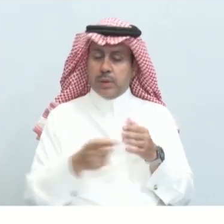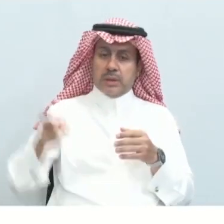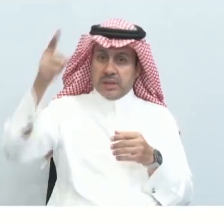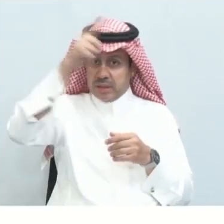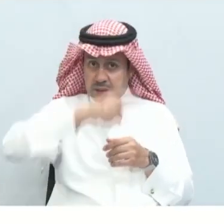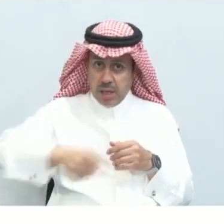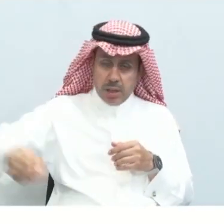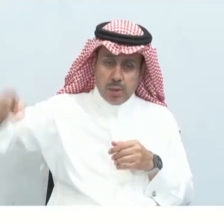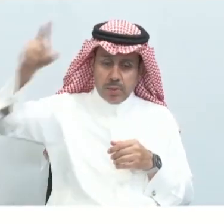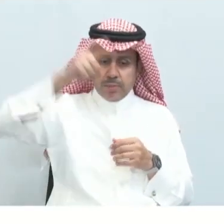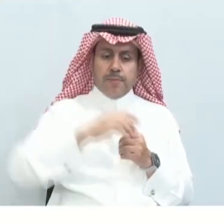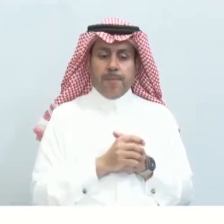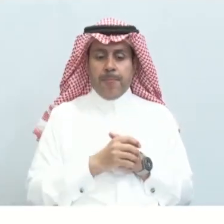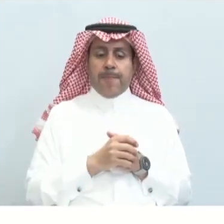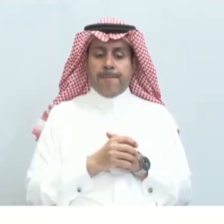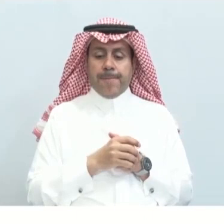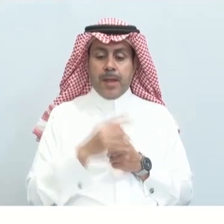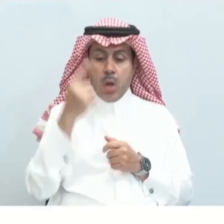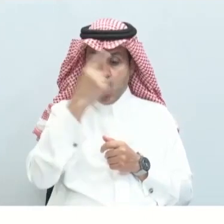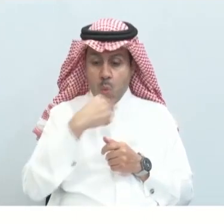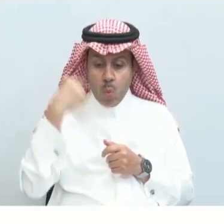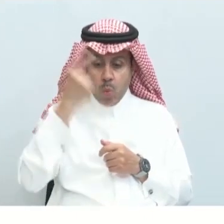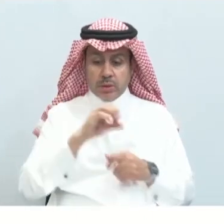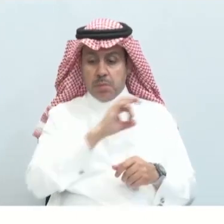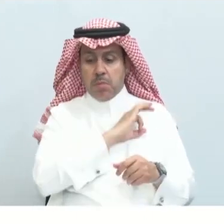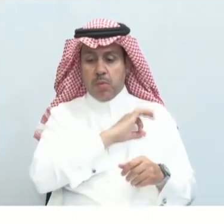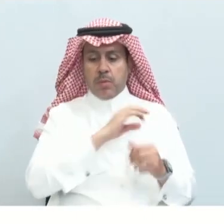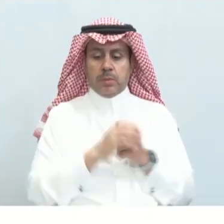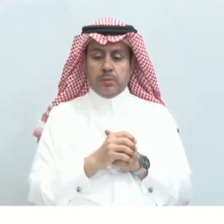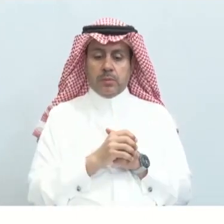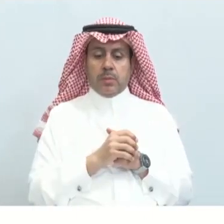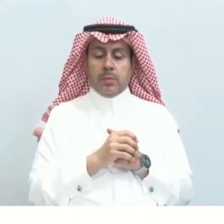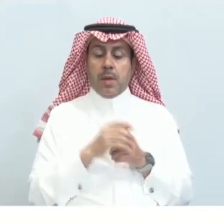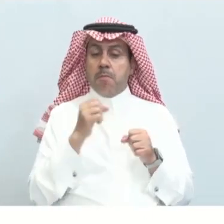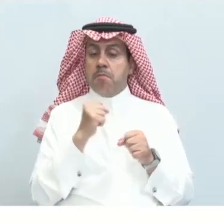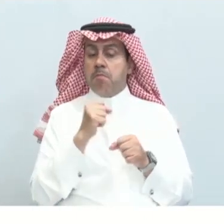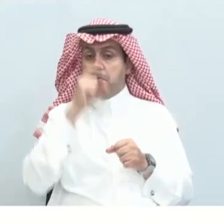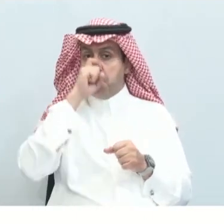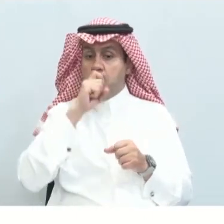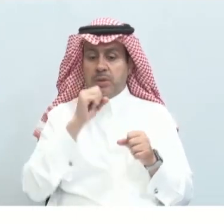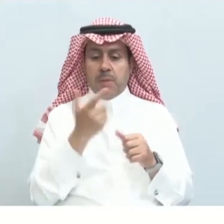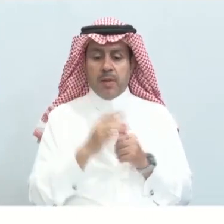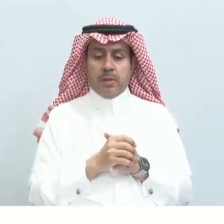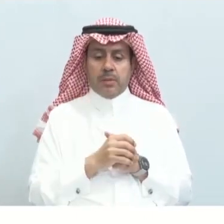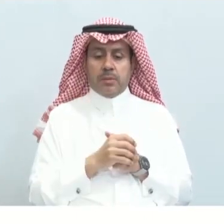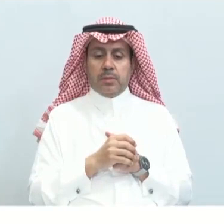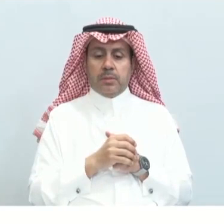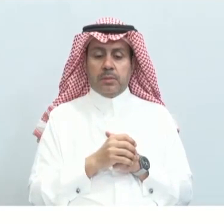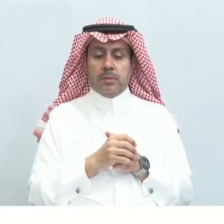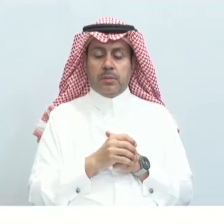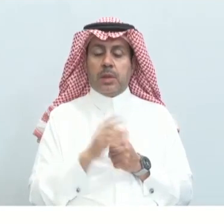حول تعابير الوجوه المحبوبه عند الناس اذا ما المطلوب منا ما المطلوب